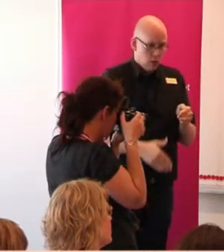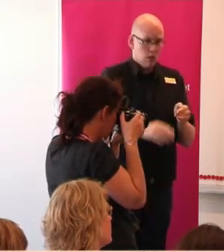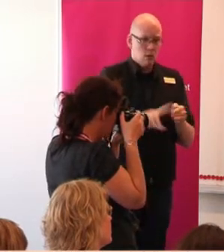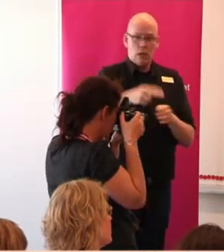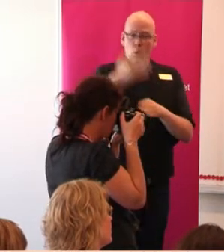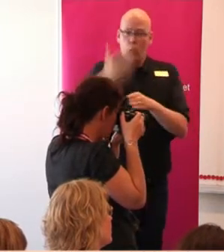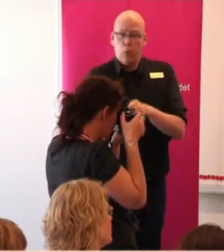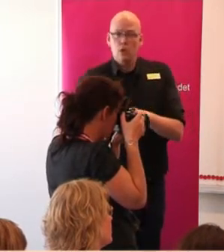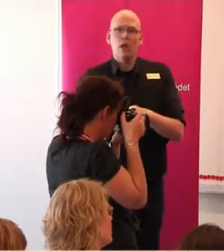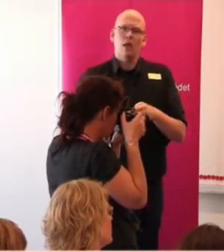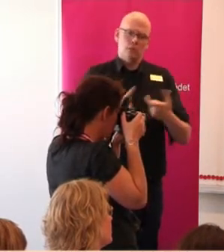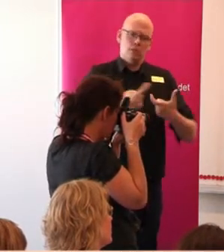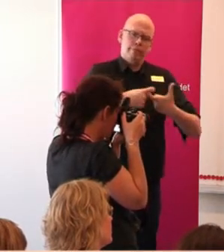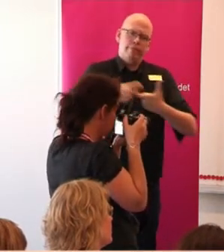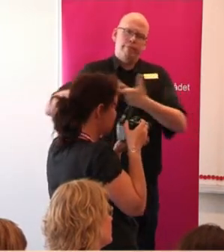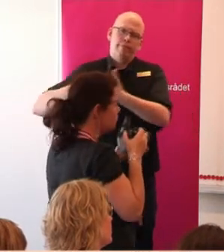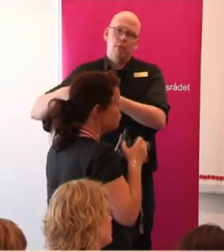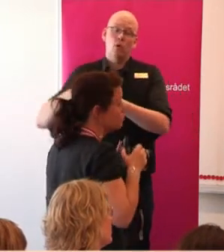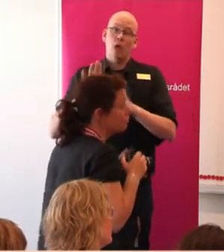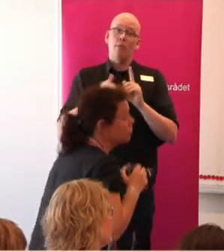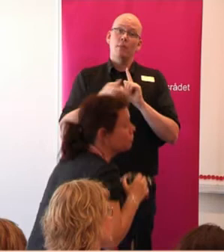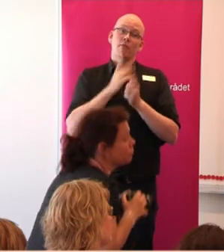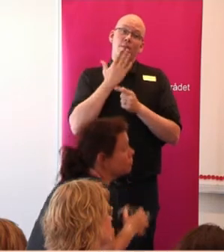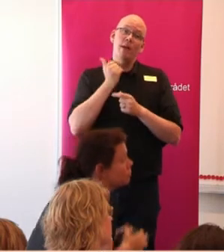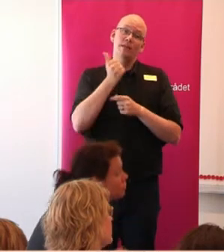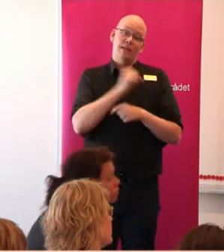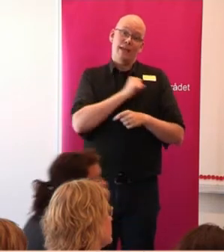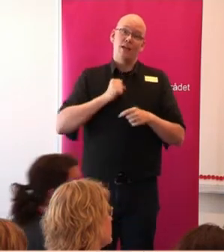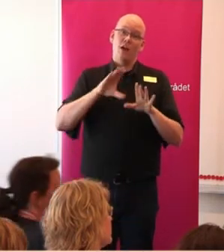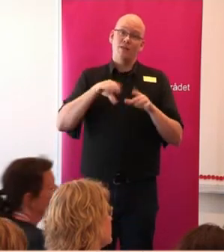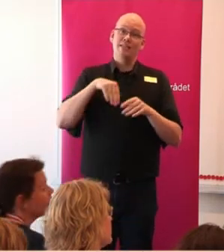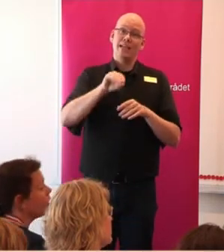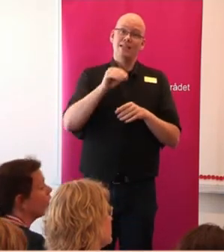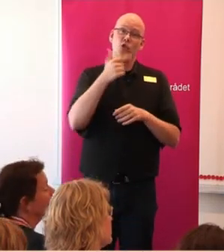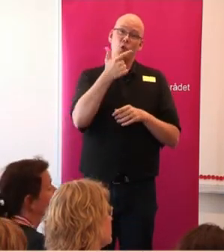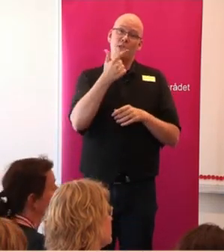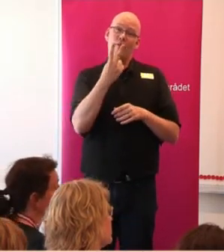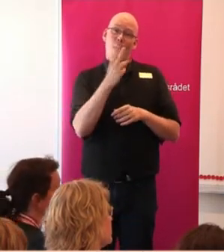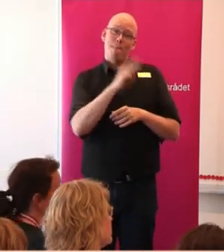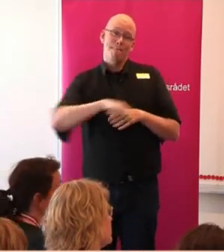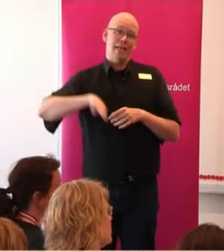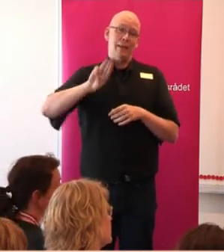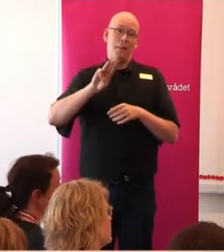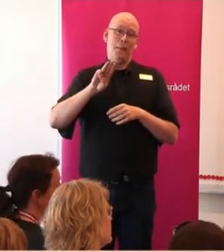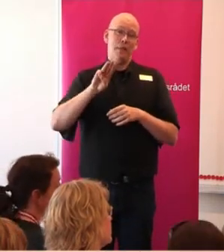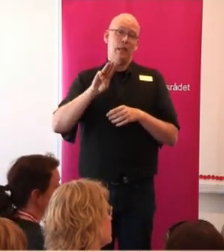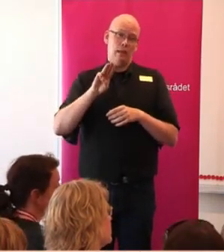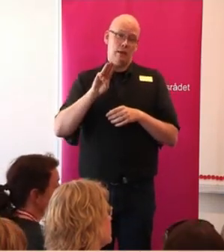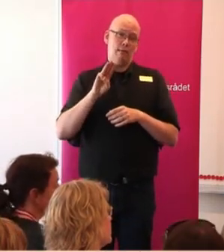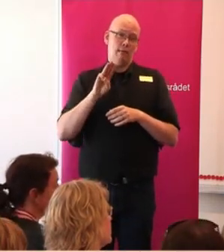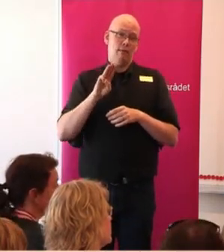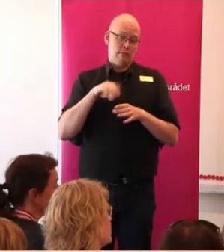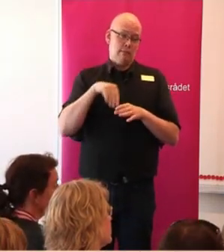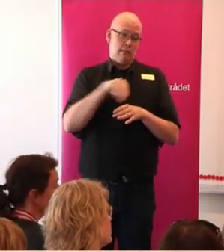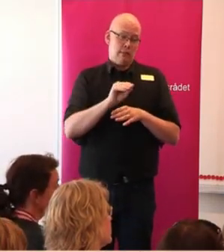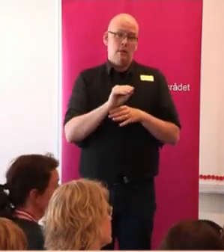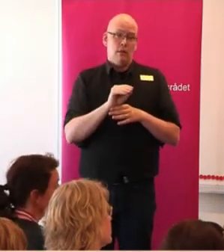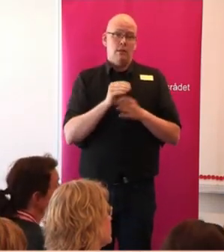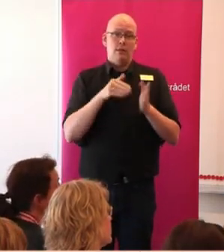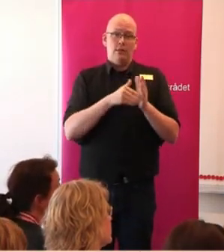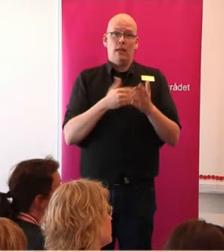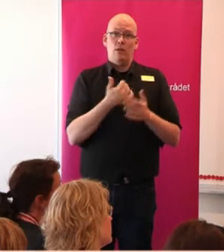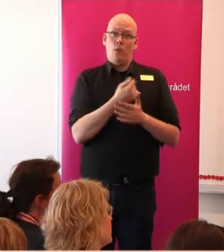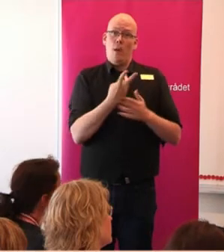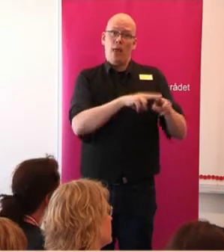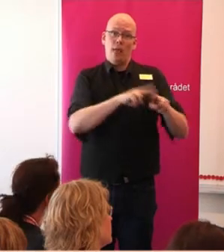resultaten blir mycket bättre. Och regeringen har ju satsat 72 miljoner kronor för det här och ett antal platser. Men jag tror att det